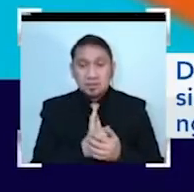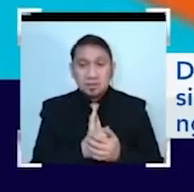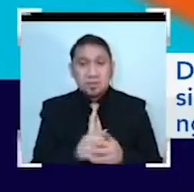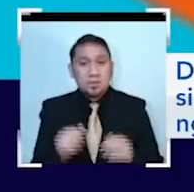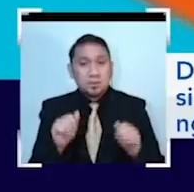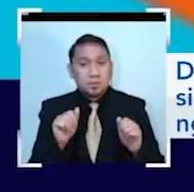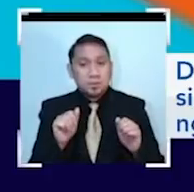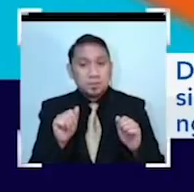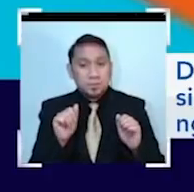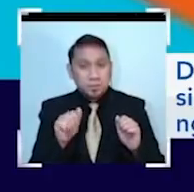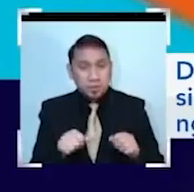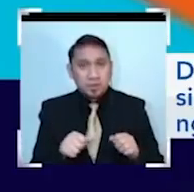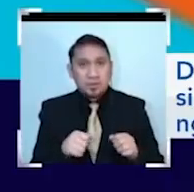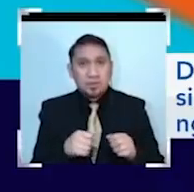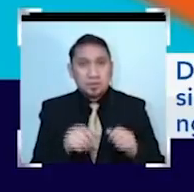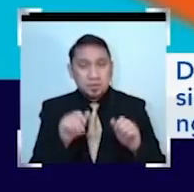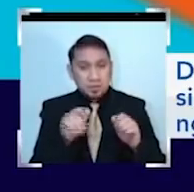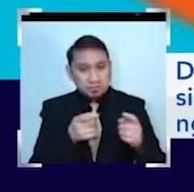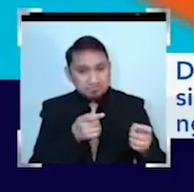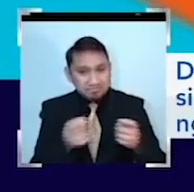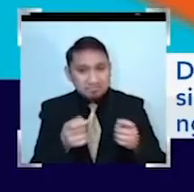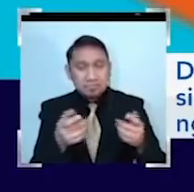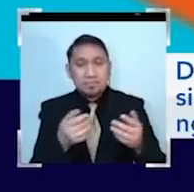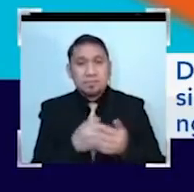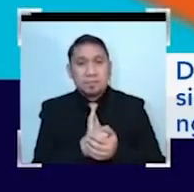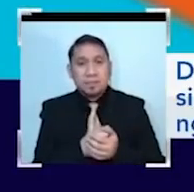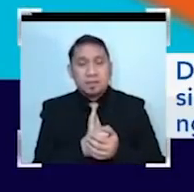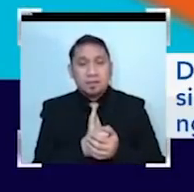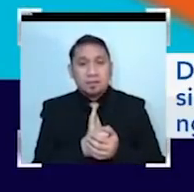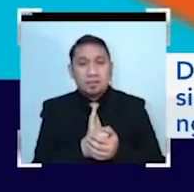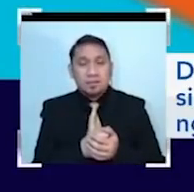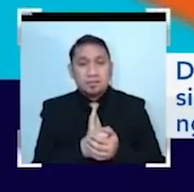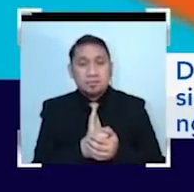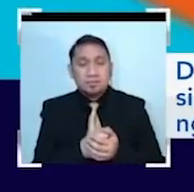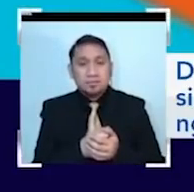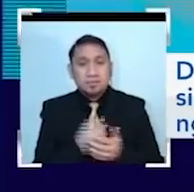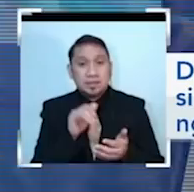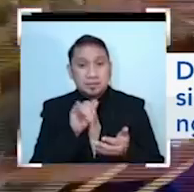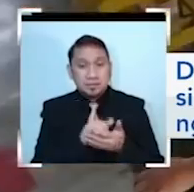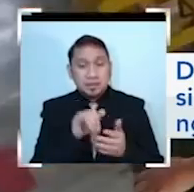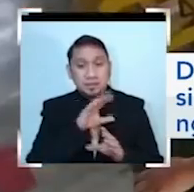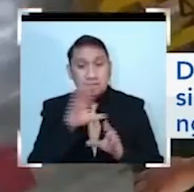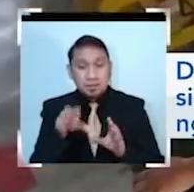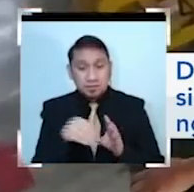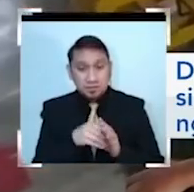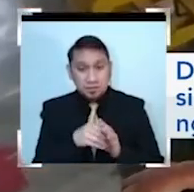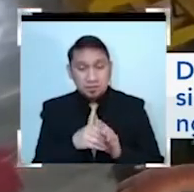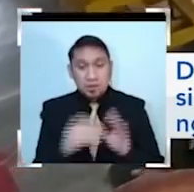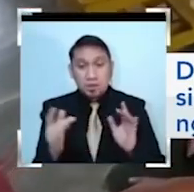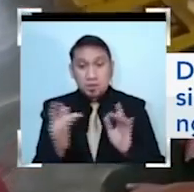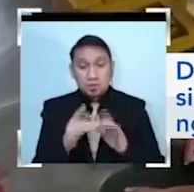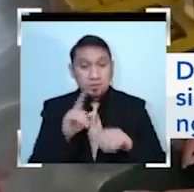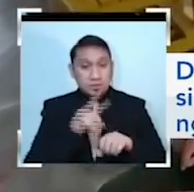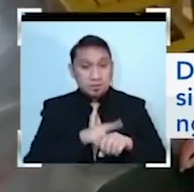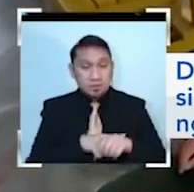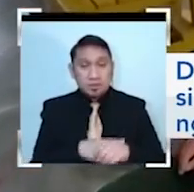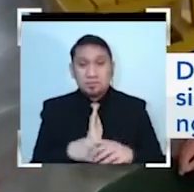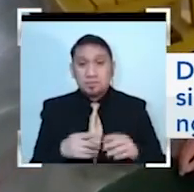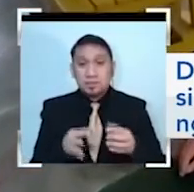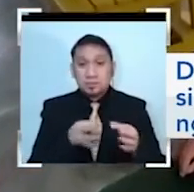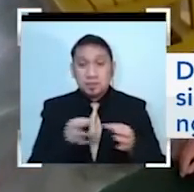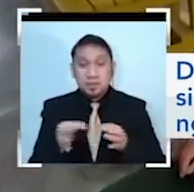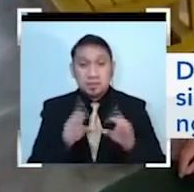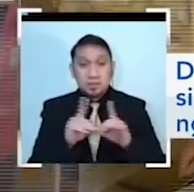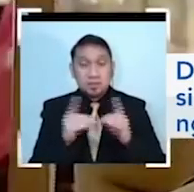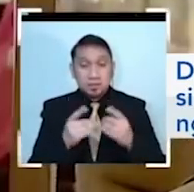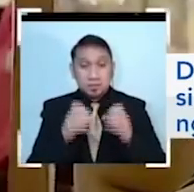na managed recess, bahagi po ng kanilang contact period. Paliwanag ng DepEd, tinatanggal daw kasi